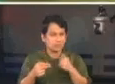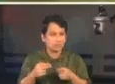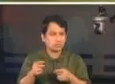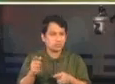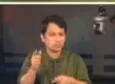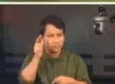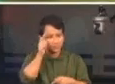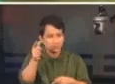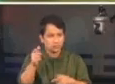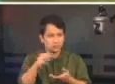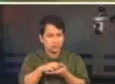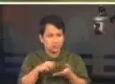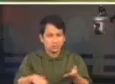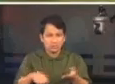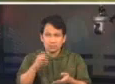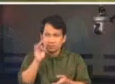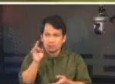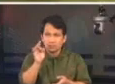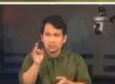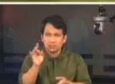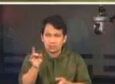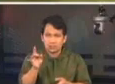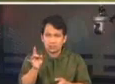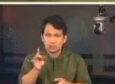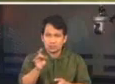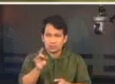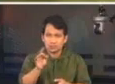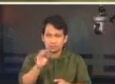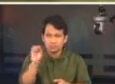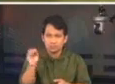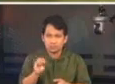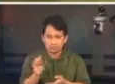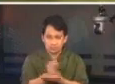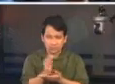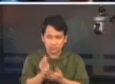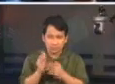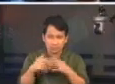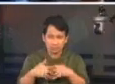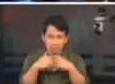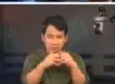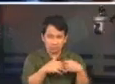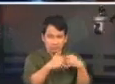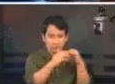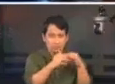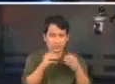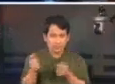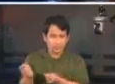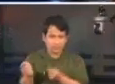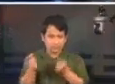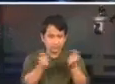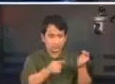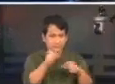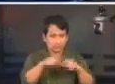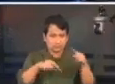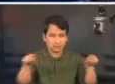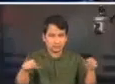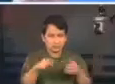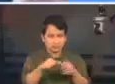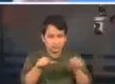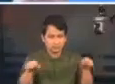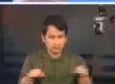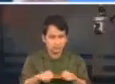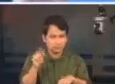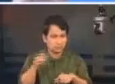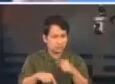Lacson, nasa 83 bilyong piso na halaga ng infrastructure projects ang naisalin sa ibang areas pero